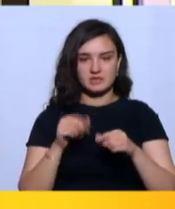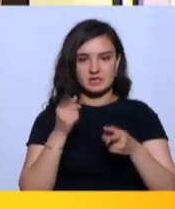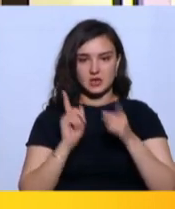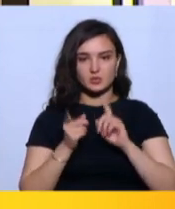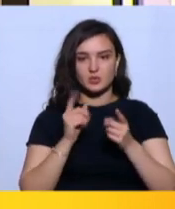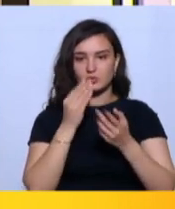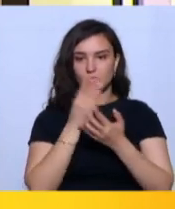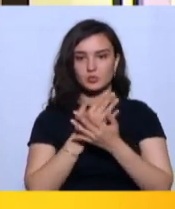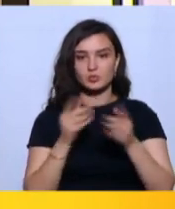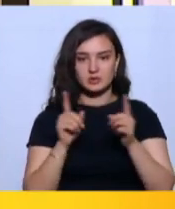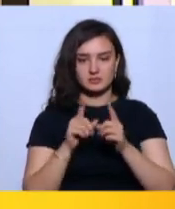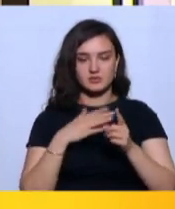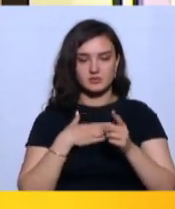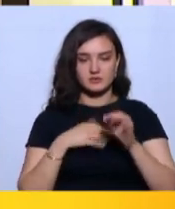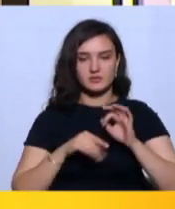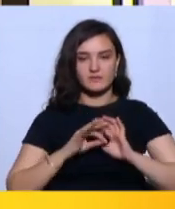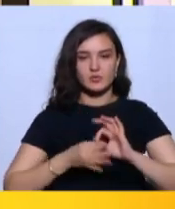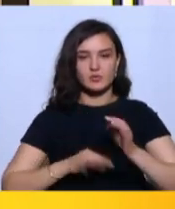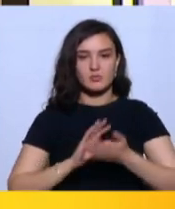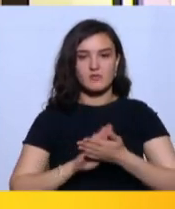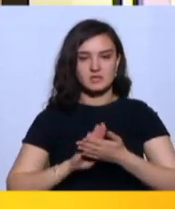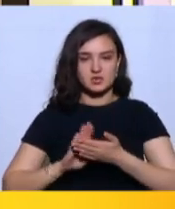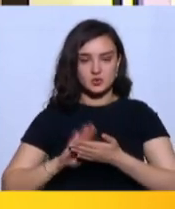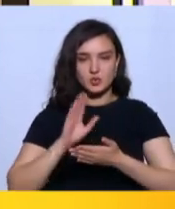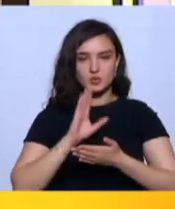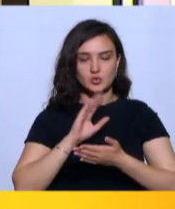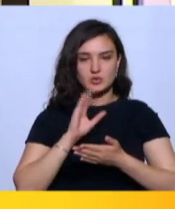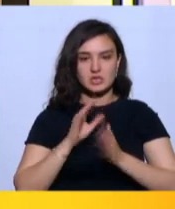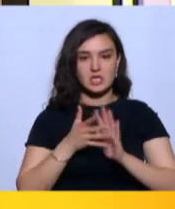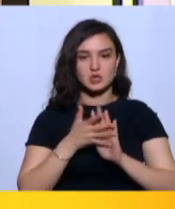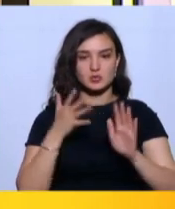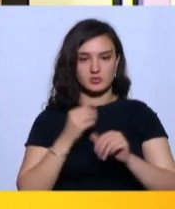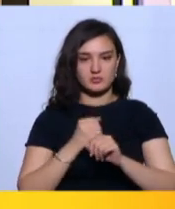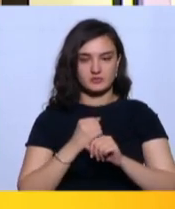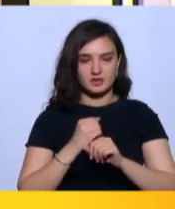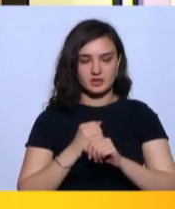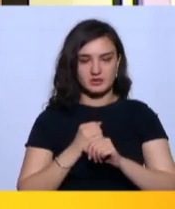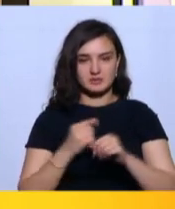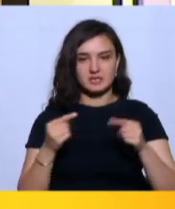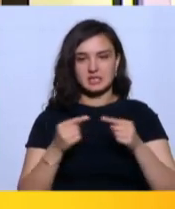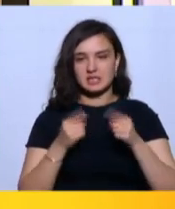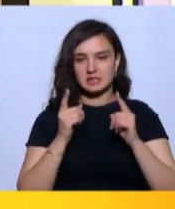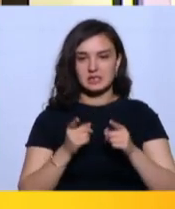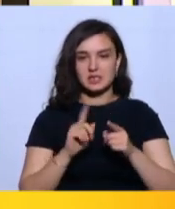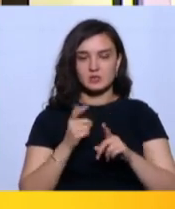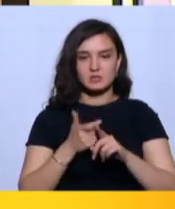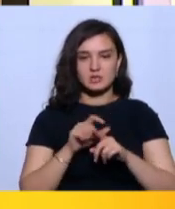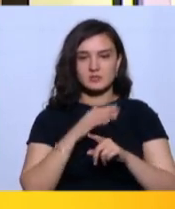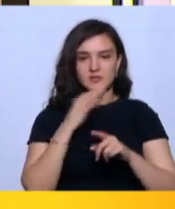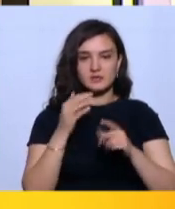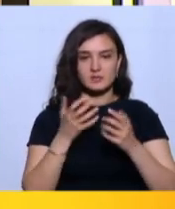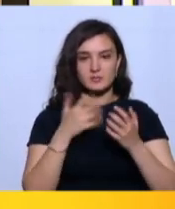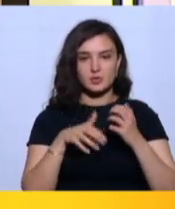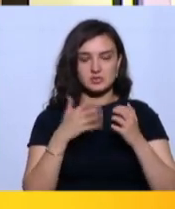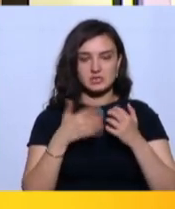ნატურალური პროდუქტებითაც კი ჩვენი ფლორა მოვიწესრიგოთ, მაშინ როდესაც გაცნობიერებულად ვაკეთებთ. დადგენილია, რომ ძალიან ბევრი